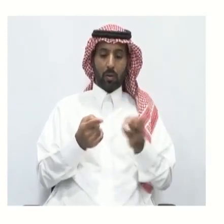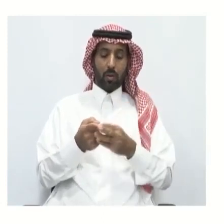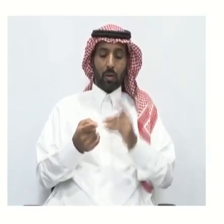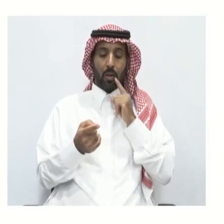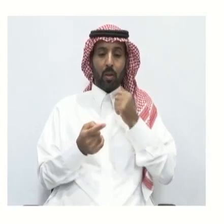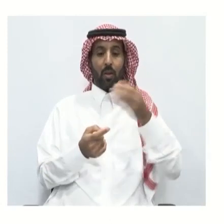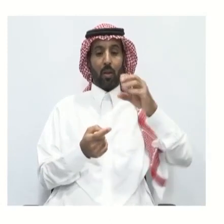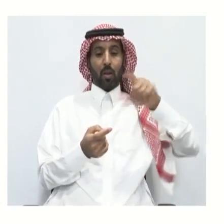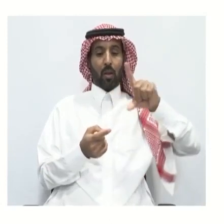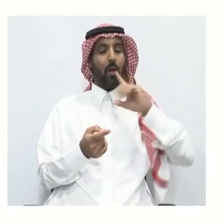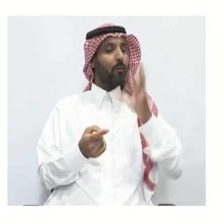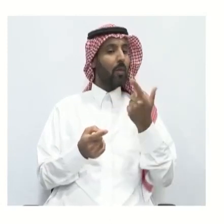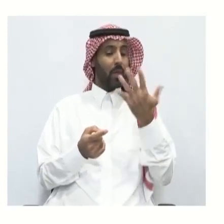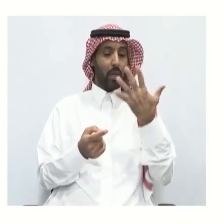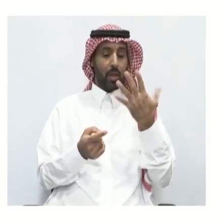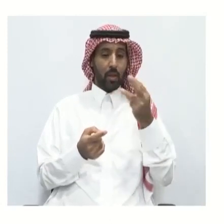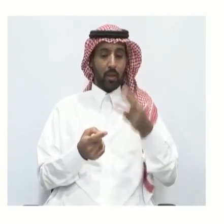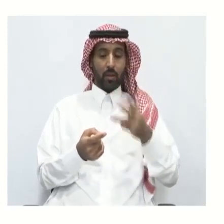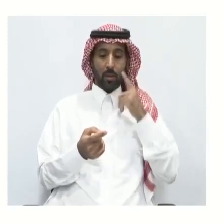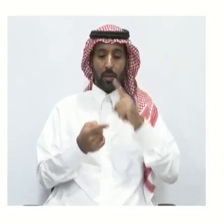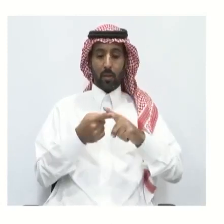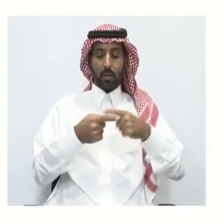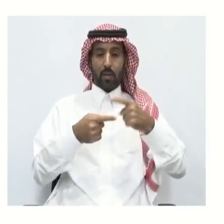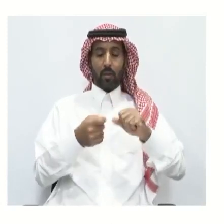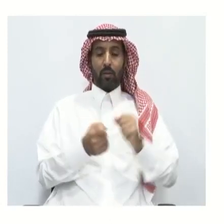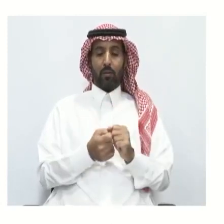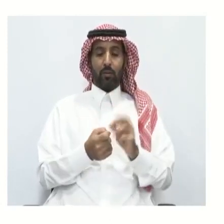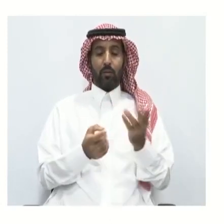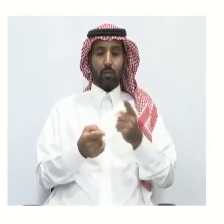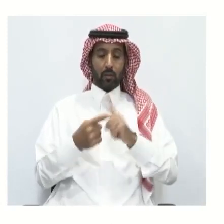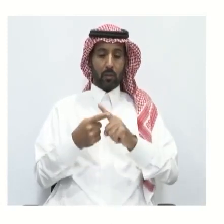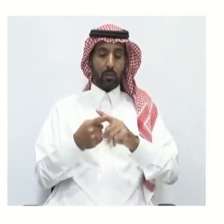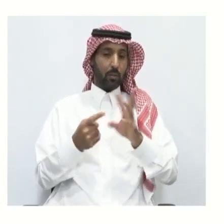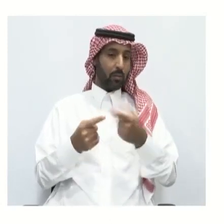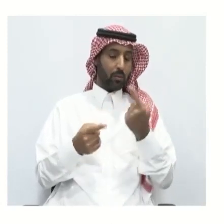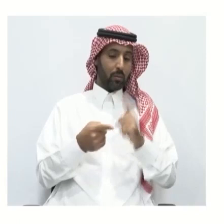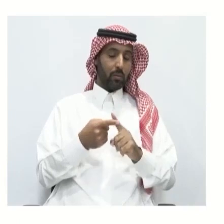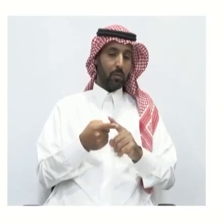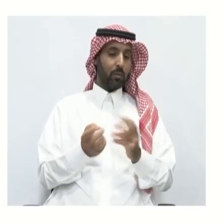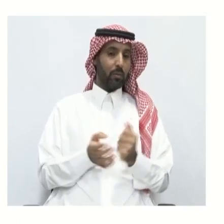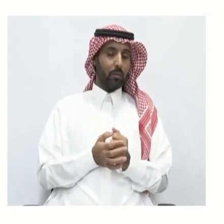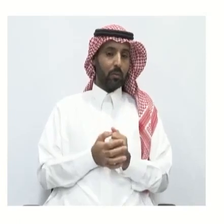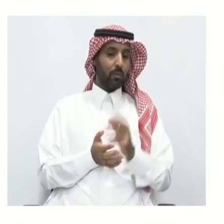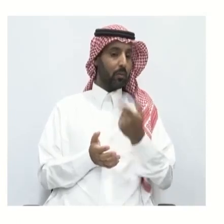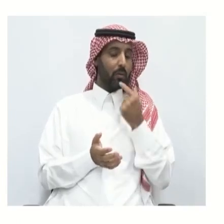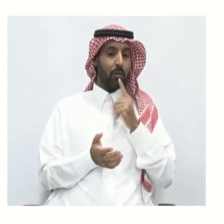اذا 35.45 ضرب ثلاثه نضرب ثم نجمع سيعطيني